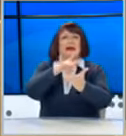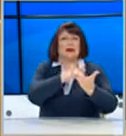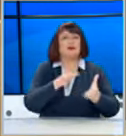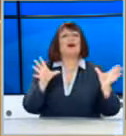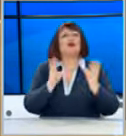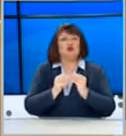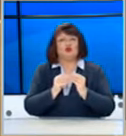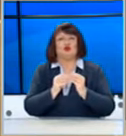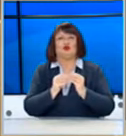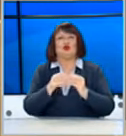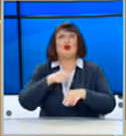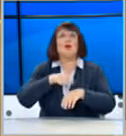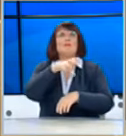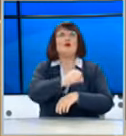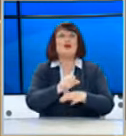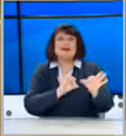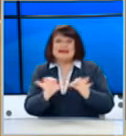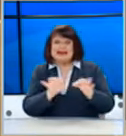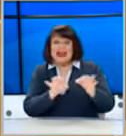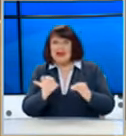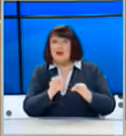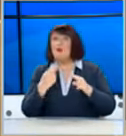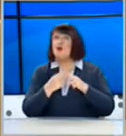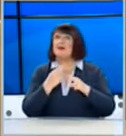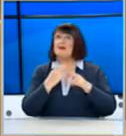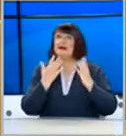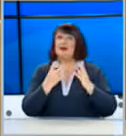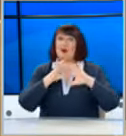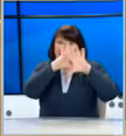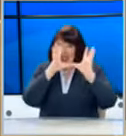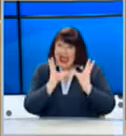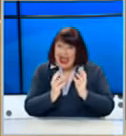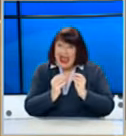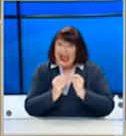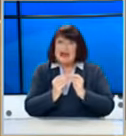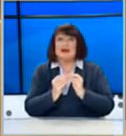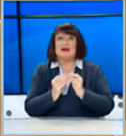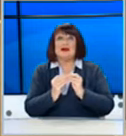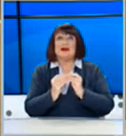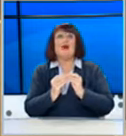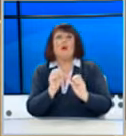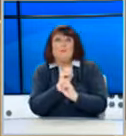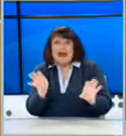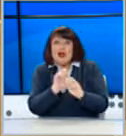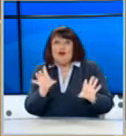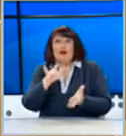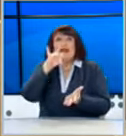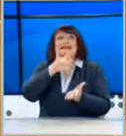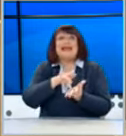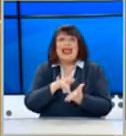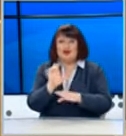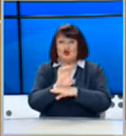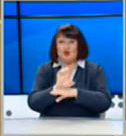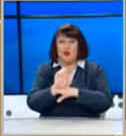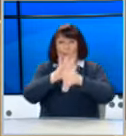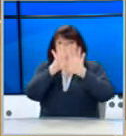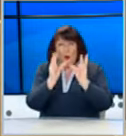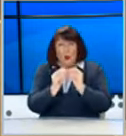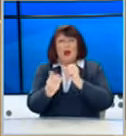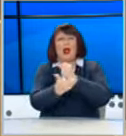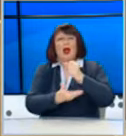αφορούν την πρόληψη και το σχεδιασμό, ενός ενιαίου γεωπληροφοριακού συστήματος με όλο τον αγροτικό και